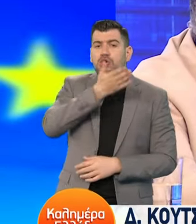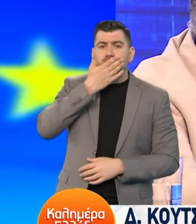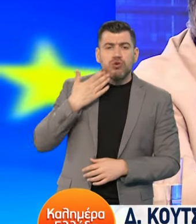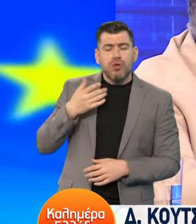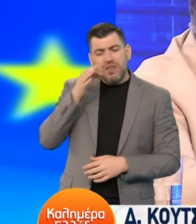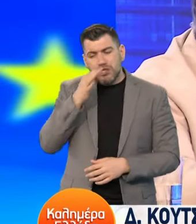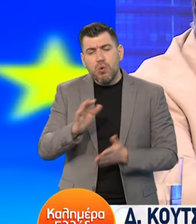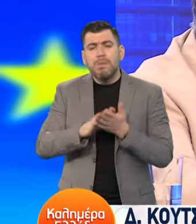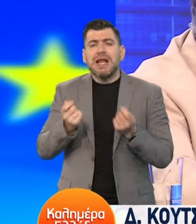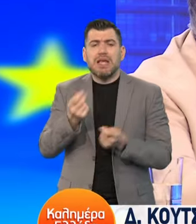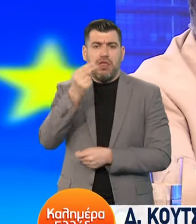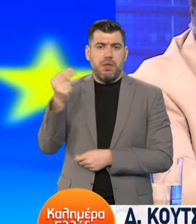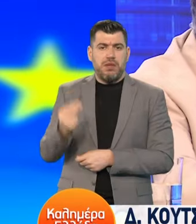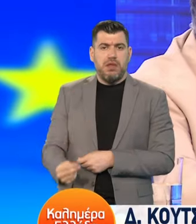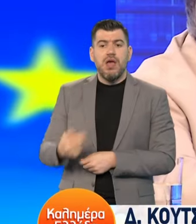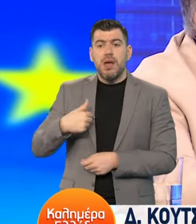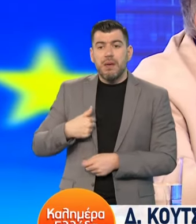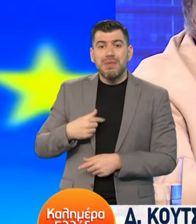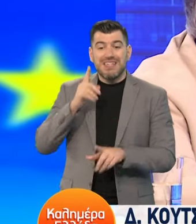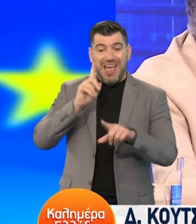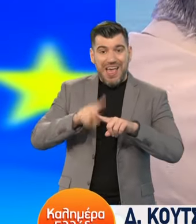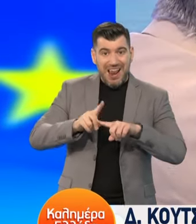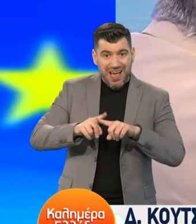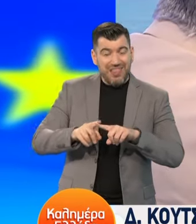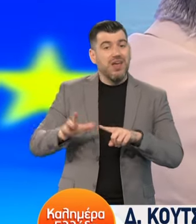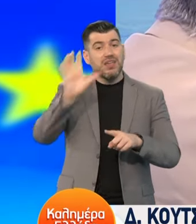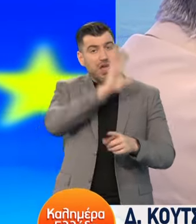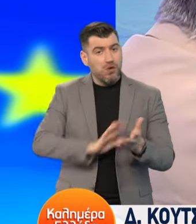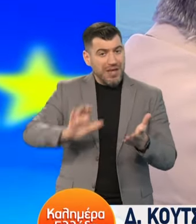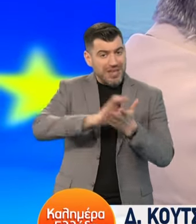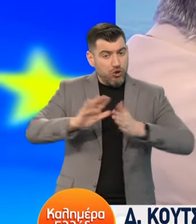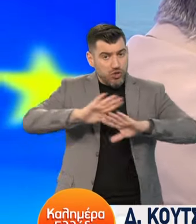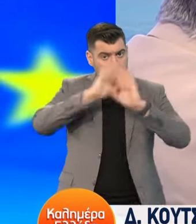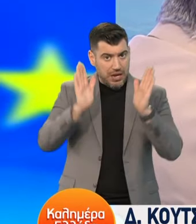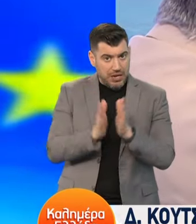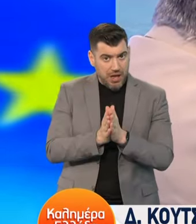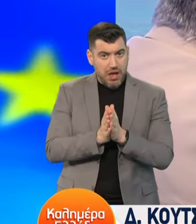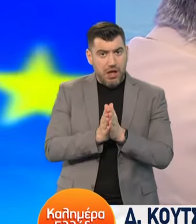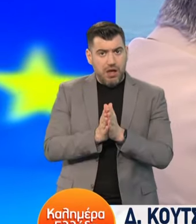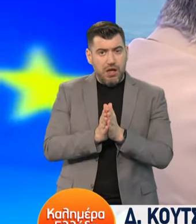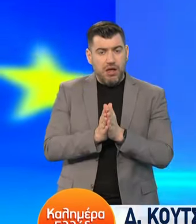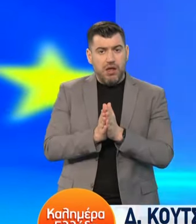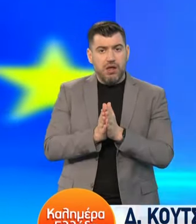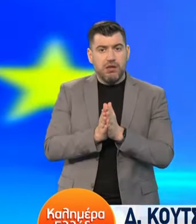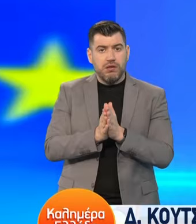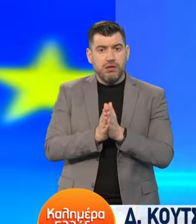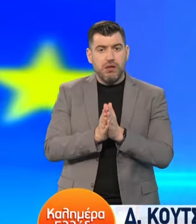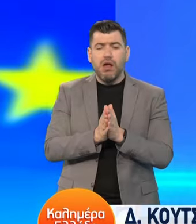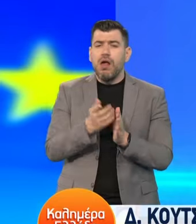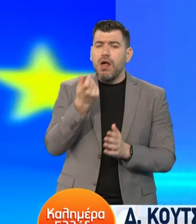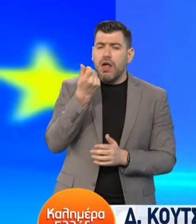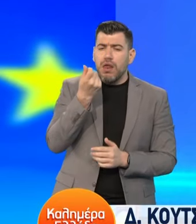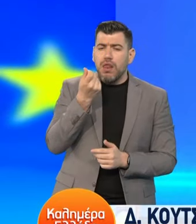πρακτικά συγκεκριμένα, ξοδεύουμε σαν χώρα και σαν Ευρωπαϊκή Ένωση συνολικά για να δώσουμε εκατομμύρια επί